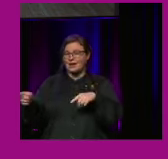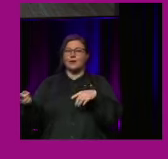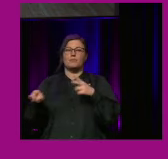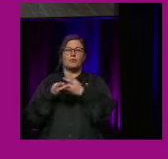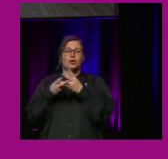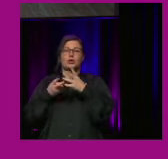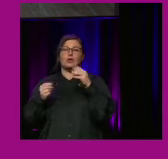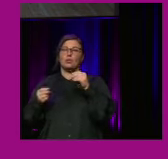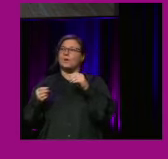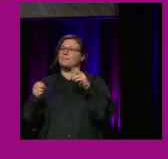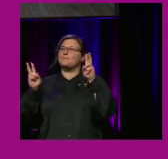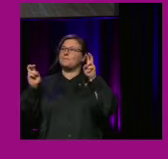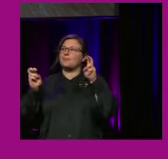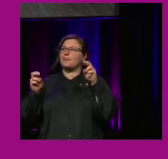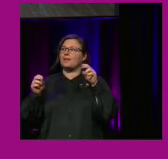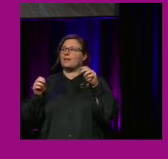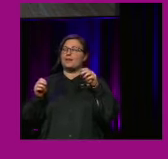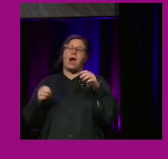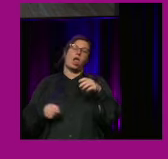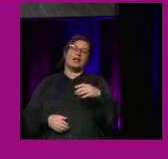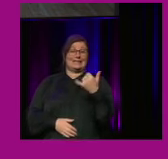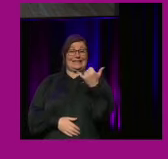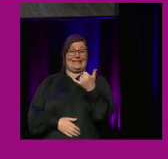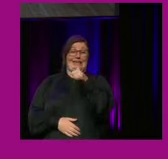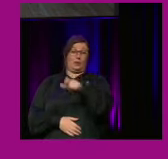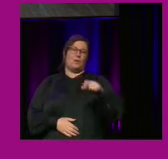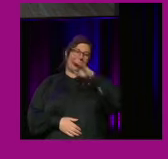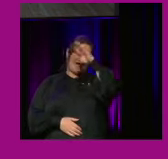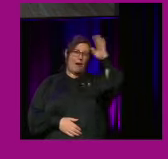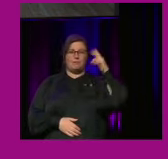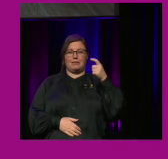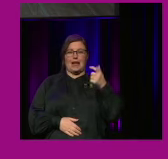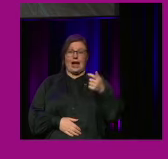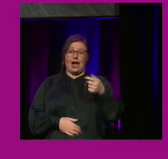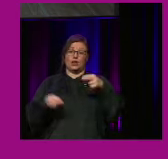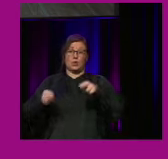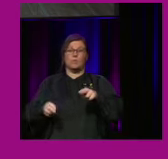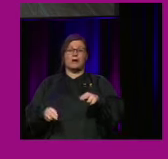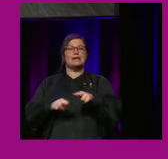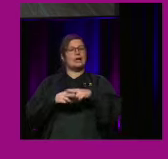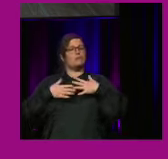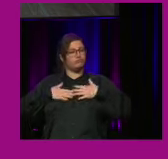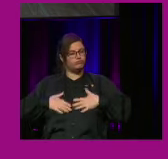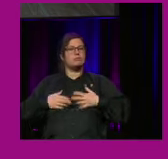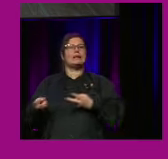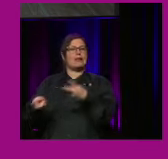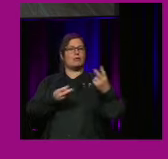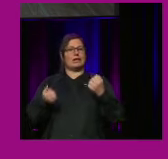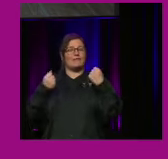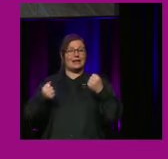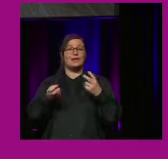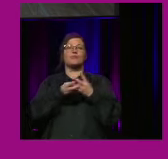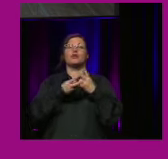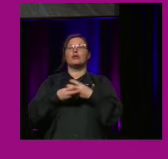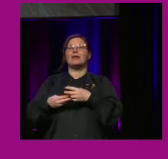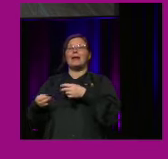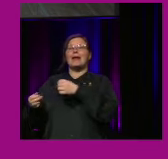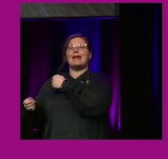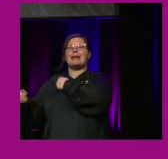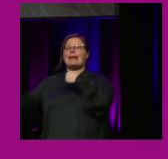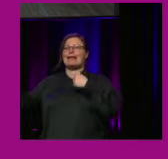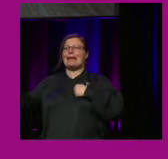overflow, alltså man, om det finns då 10 gamla domare som tror på demokratin, då tillsätter regeringen 11 nya domare, så